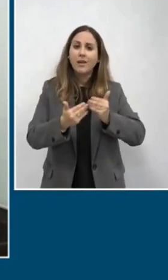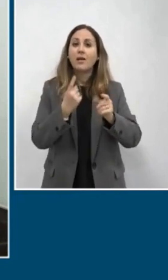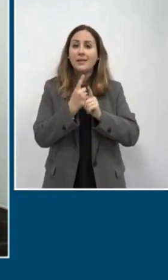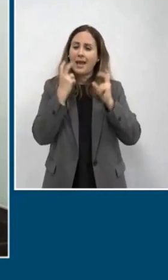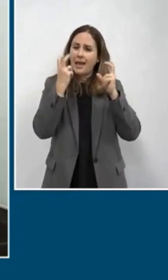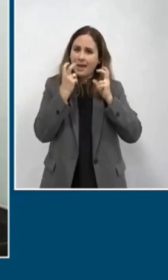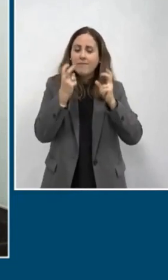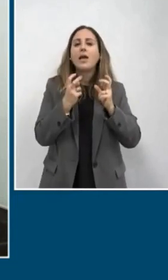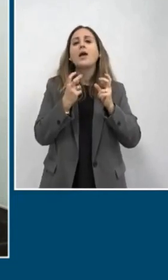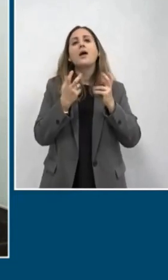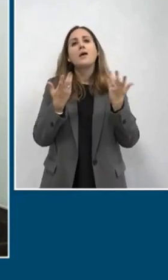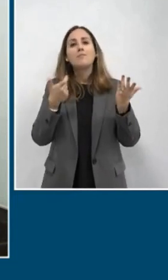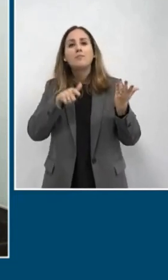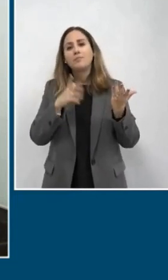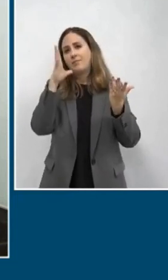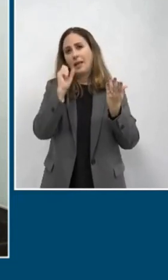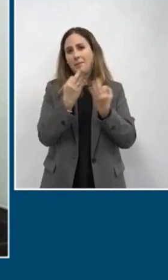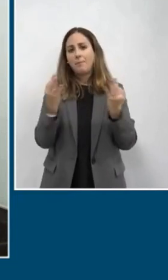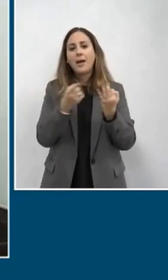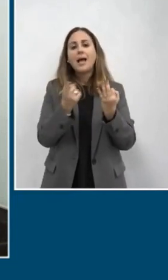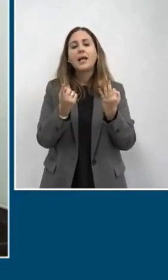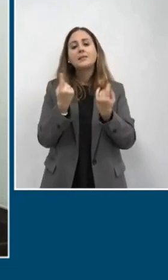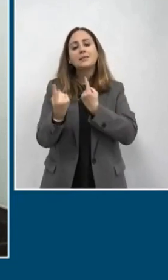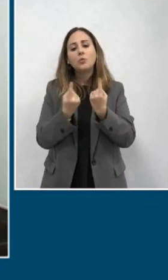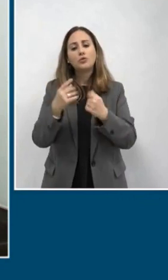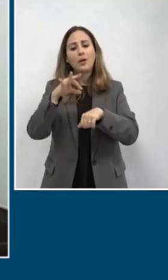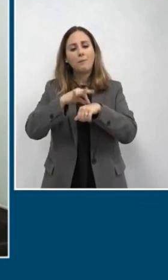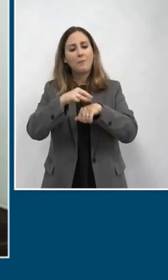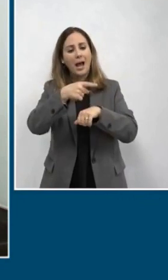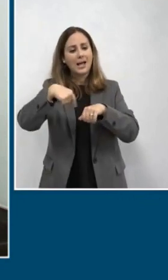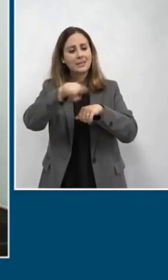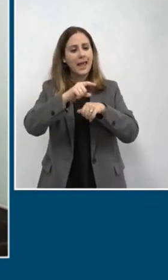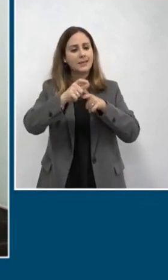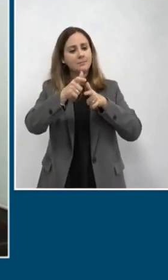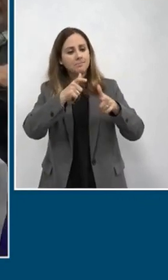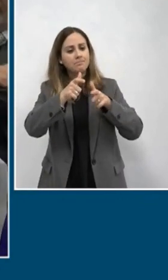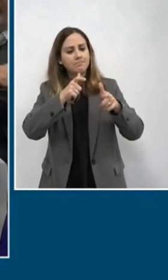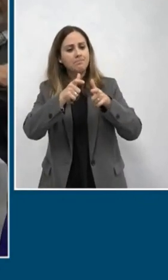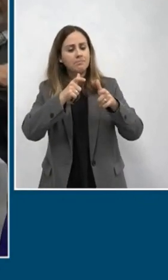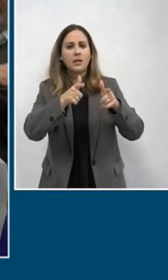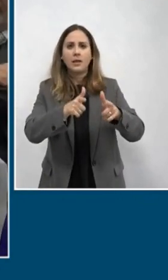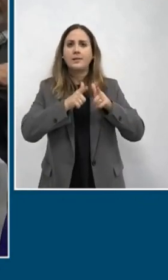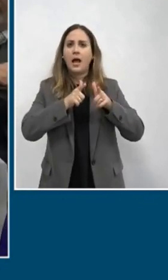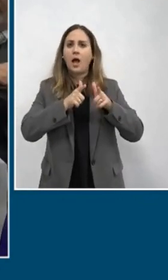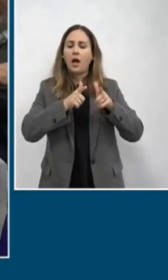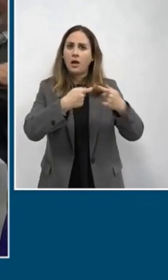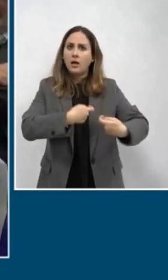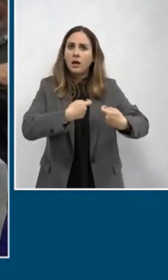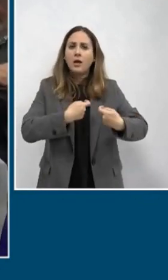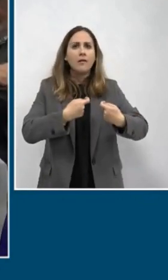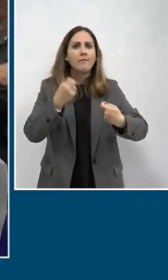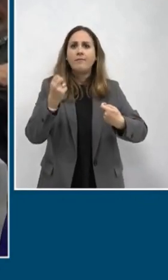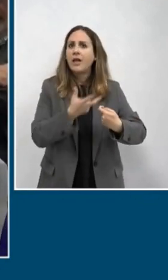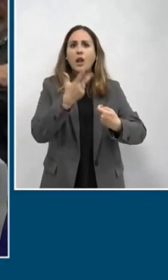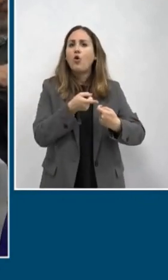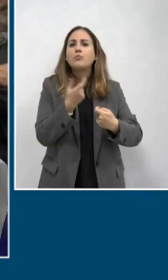Voi capite che l'interazione con una comunità di pazienti accelera le tecnologie quando uno ha bisogno accelera qualsiasi